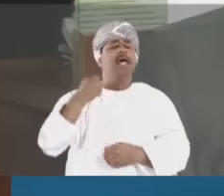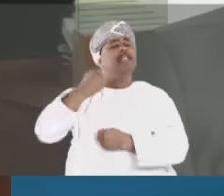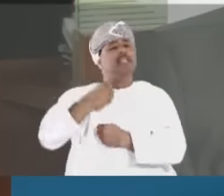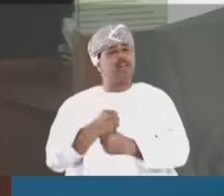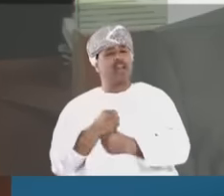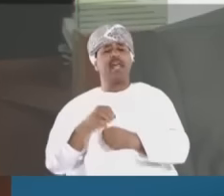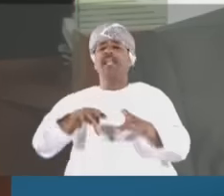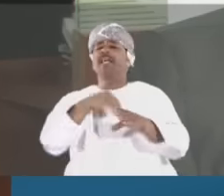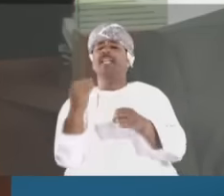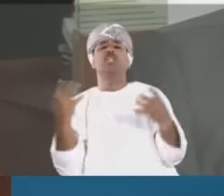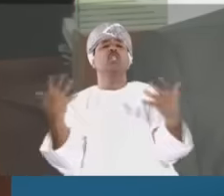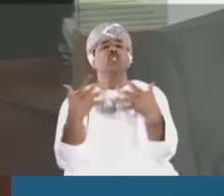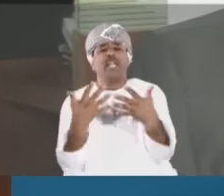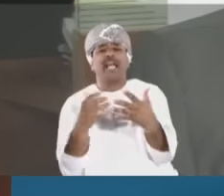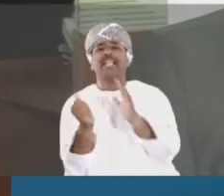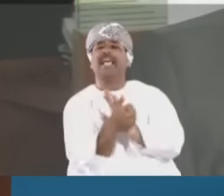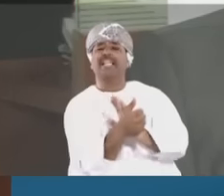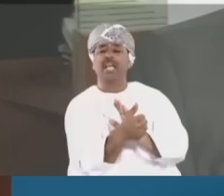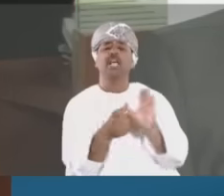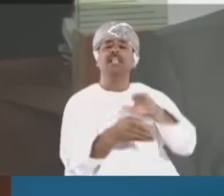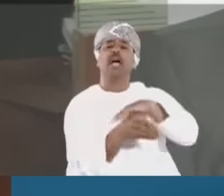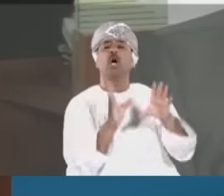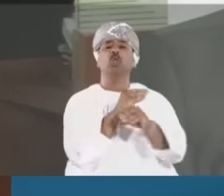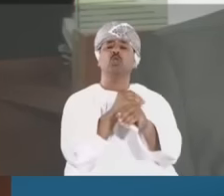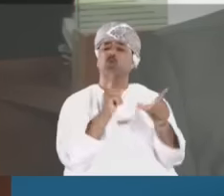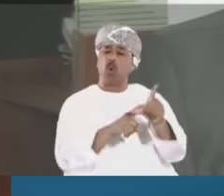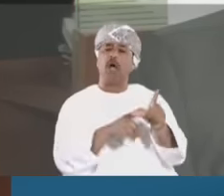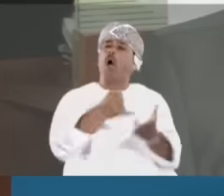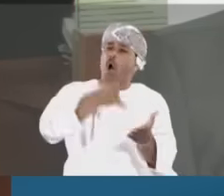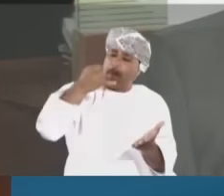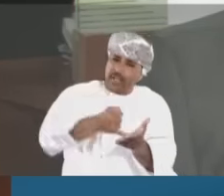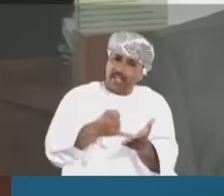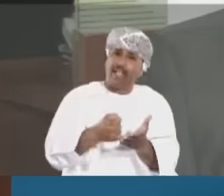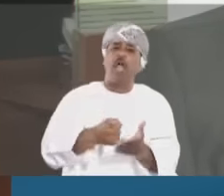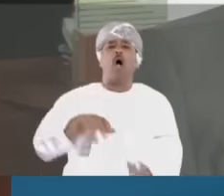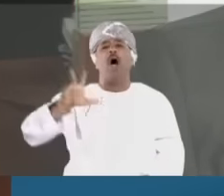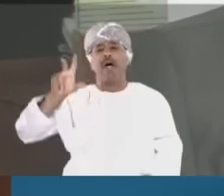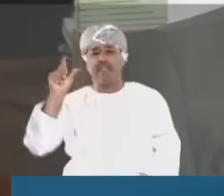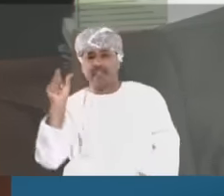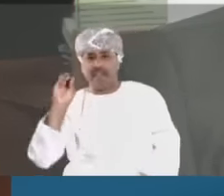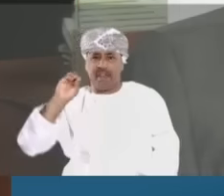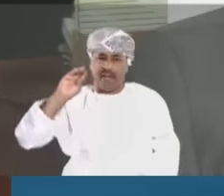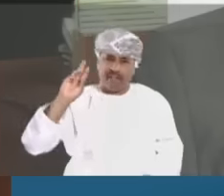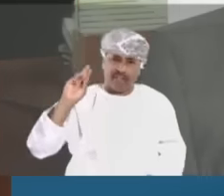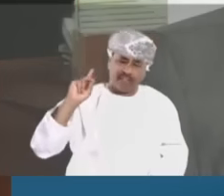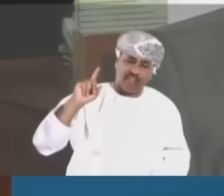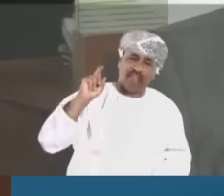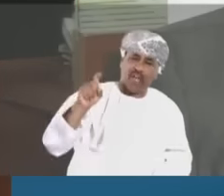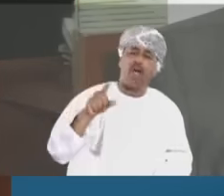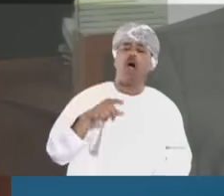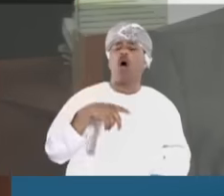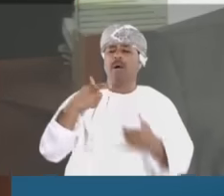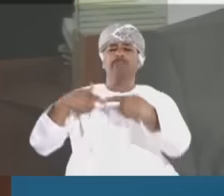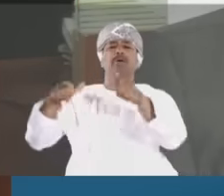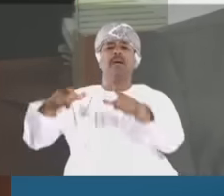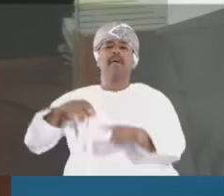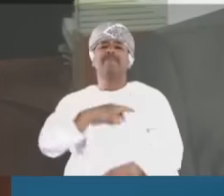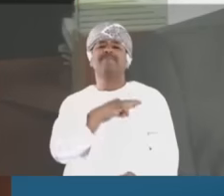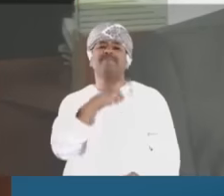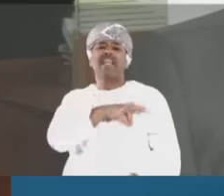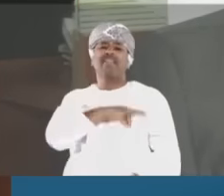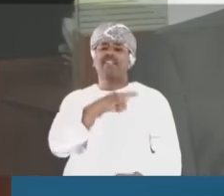ظهور نتائج شركات قيادية في السوق مثل عمان تل والنهضة للخدمات واستكمال الإعلان عن توزيعات الأرباح